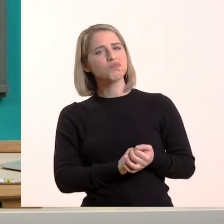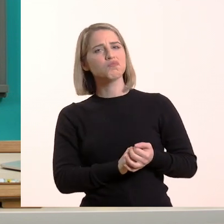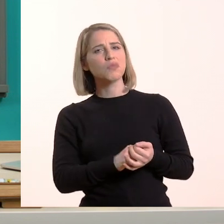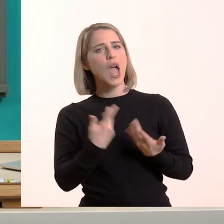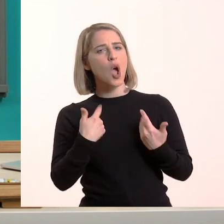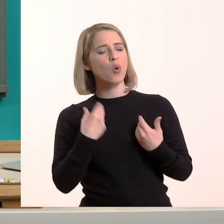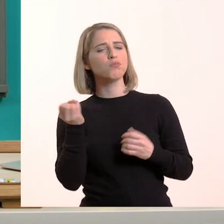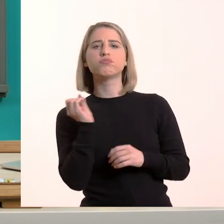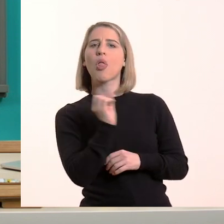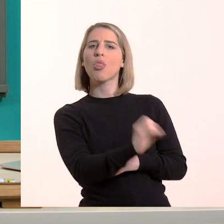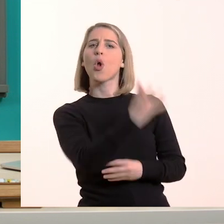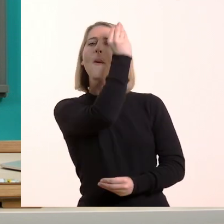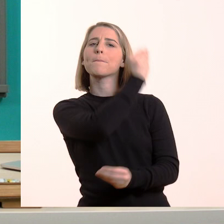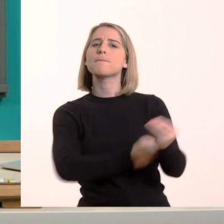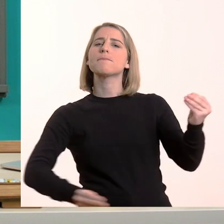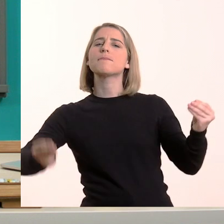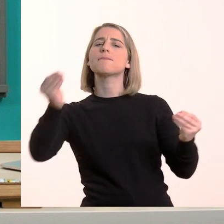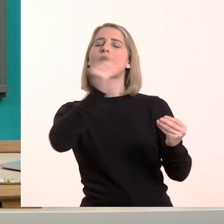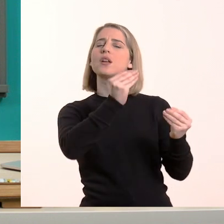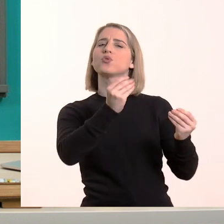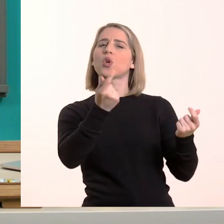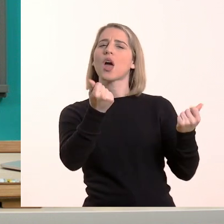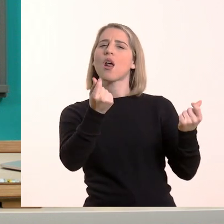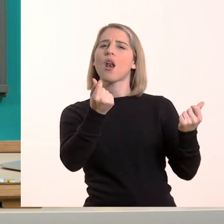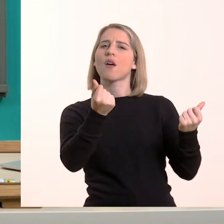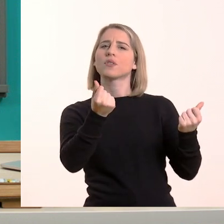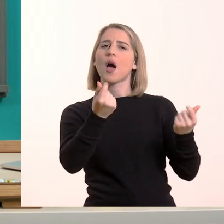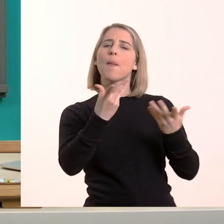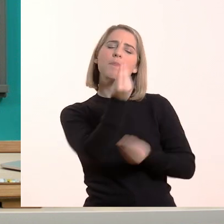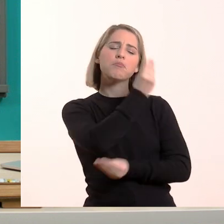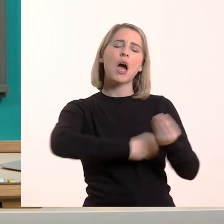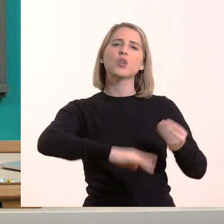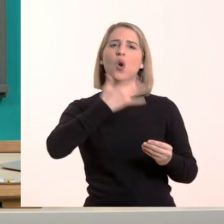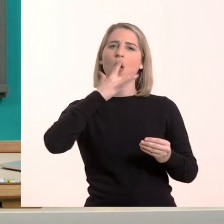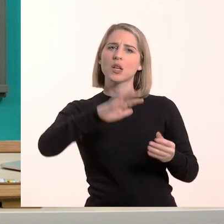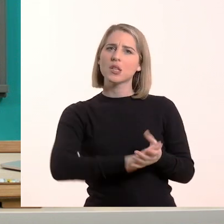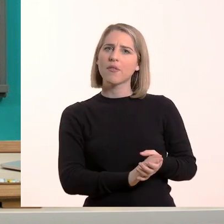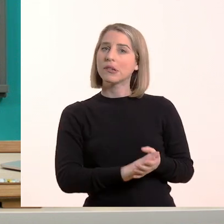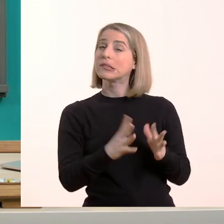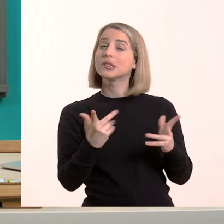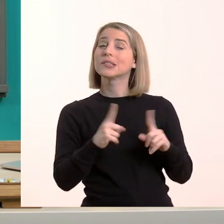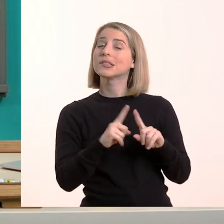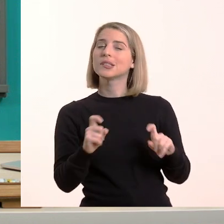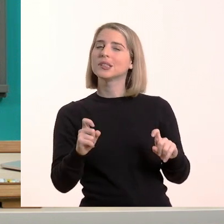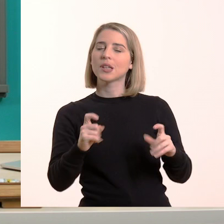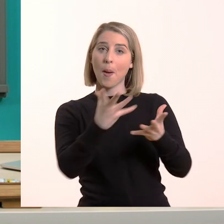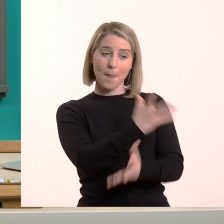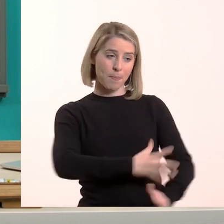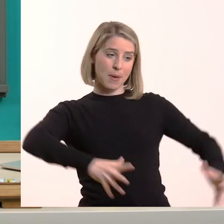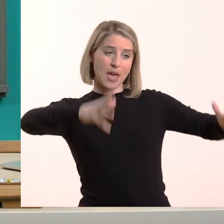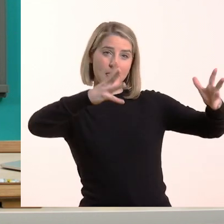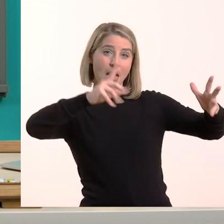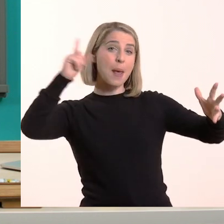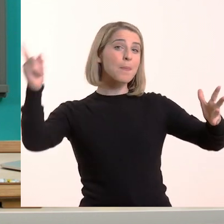φέρω περισσότερα νομίσματα, περισσότερη περιουσία, περισσότερο χρυσάφι. Και τι κάνει, αγγίζει το πιθάρι του μια